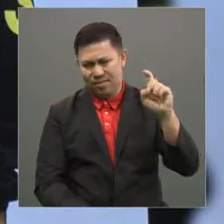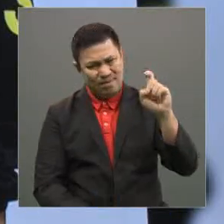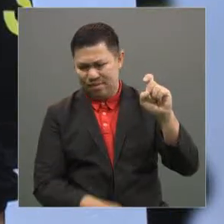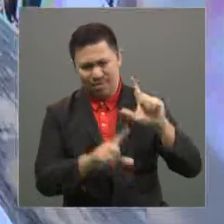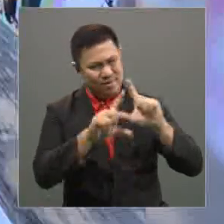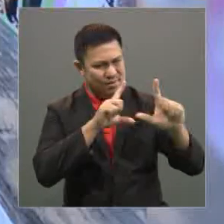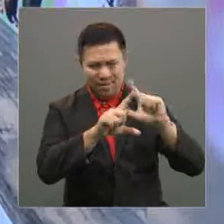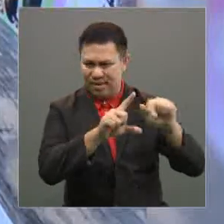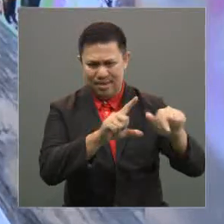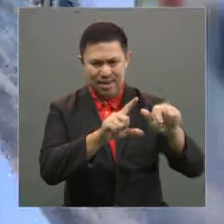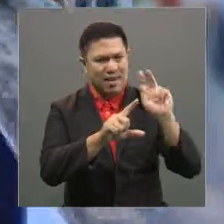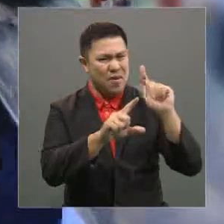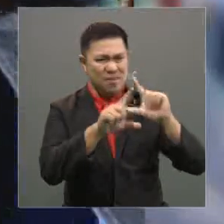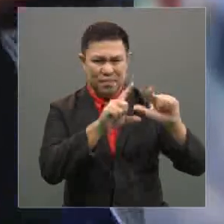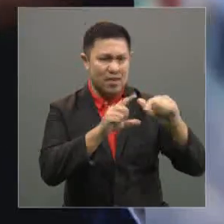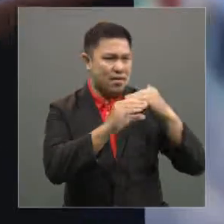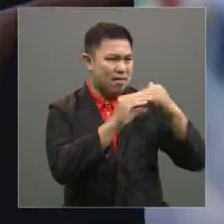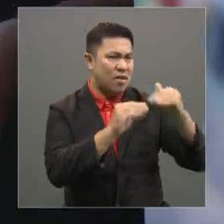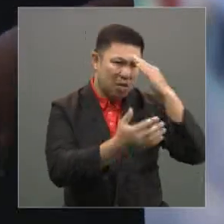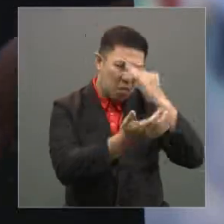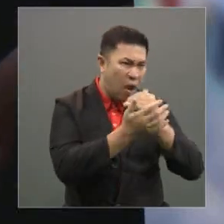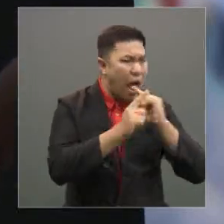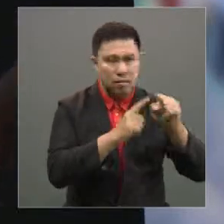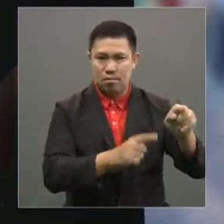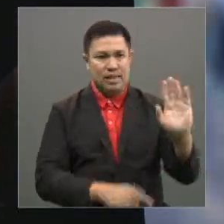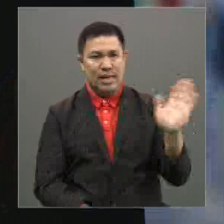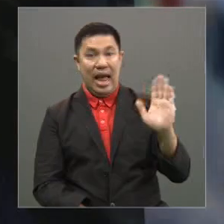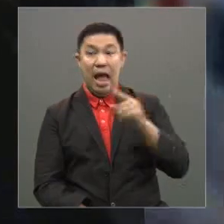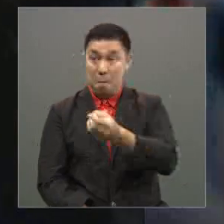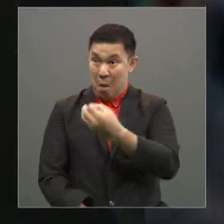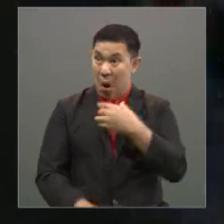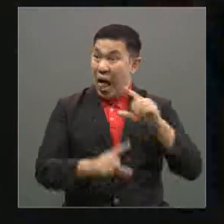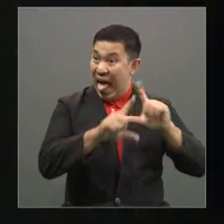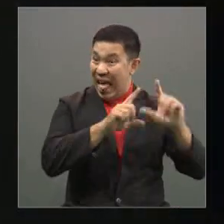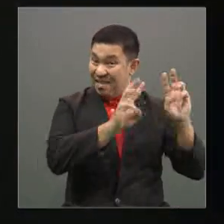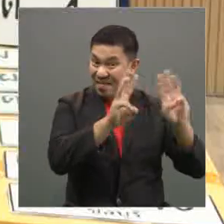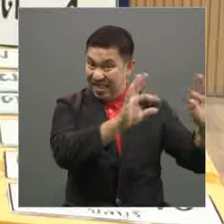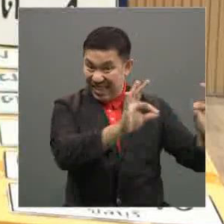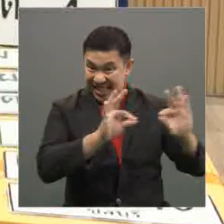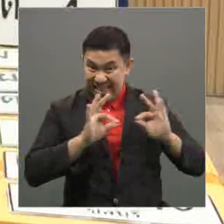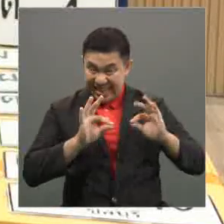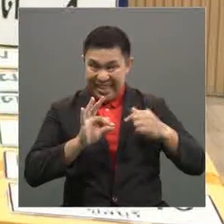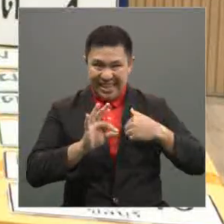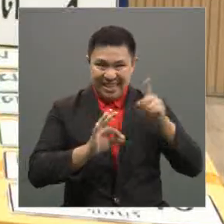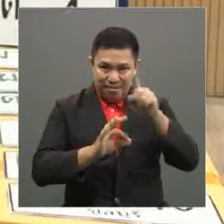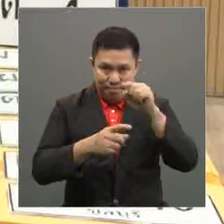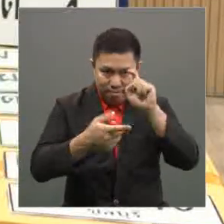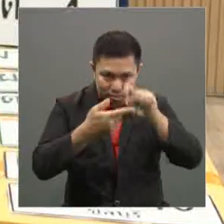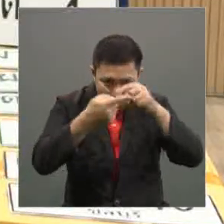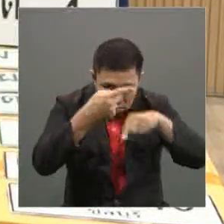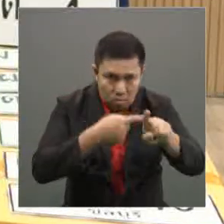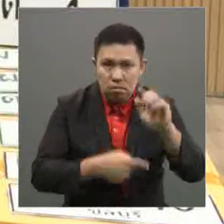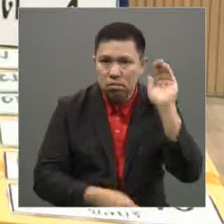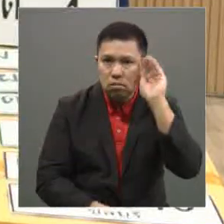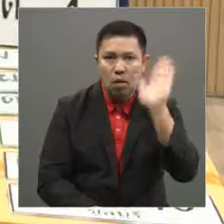นั้นนะคะเว็บไซต์ไทย polisออนไลน์เท่านั้นถ้าใครบอกว่าให้แจ้งความผ่านทาง LINEส่งลิงก์แนบมาให้อย่าคลิกเข้าไปเด็ดขาดนะคะ